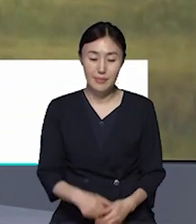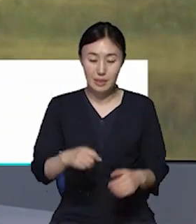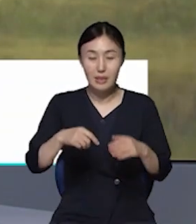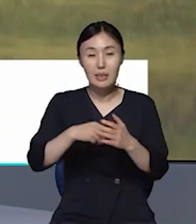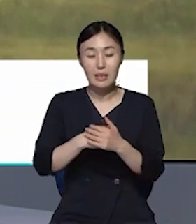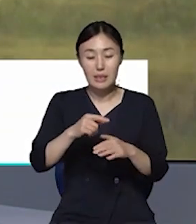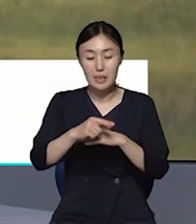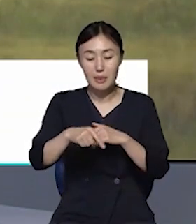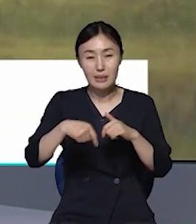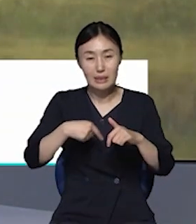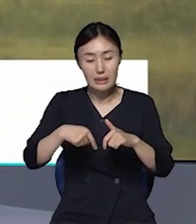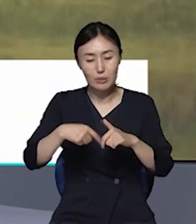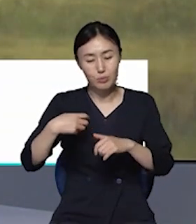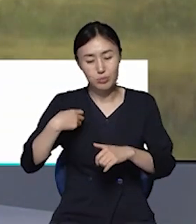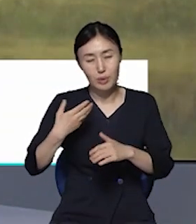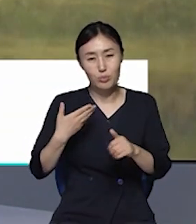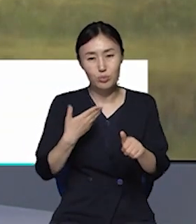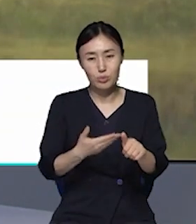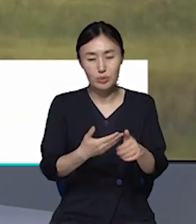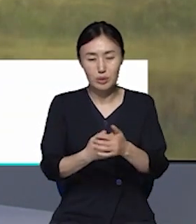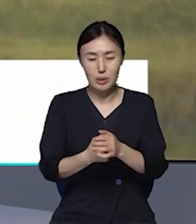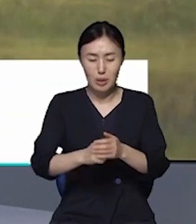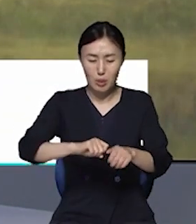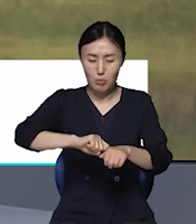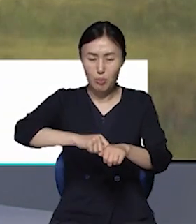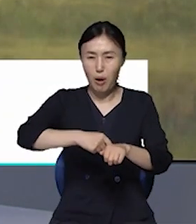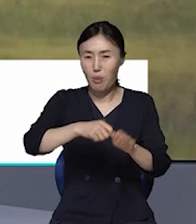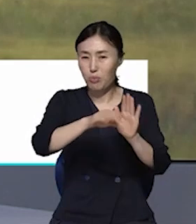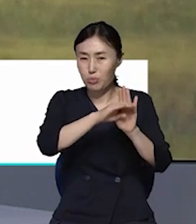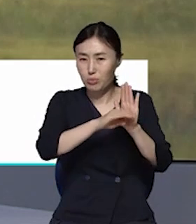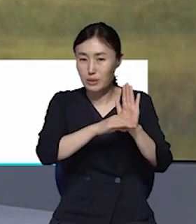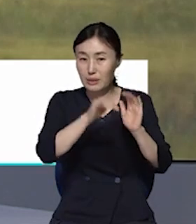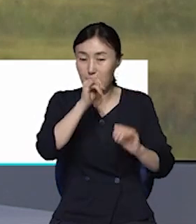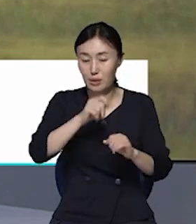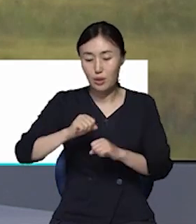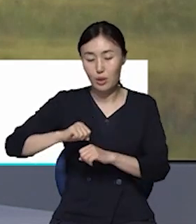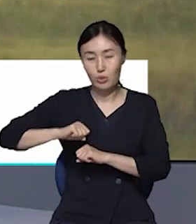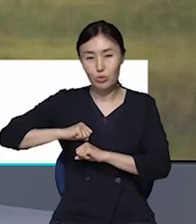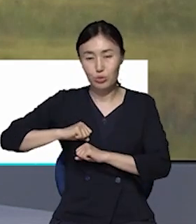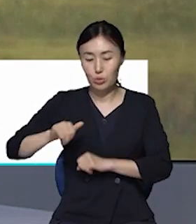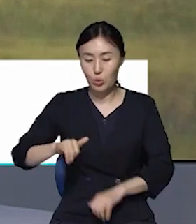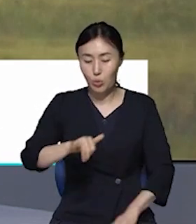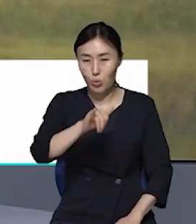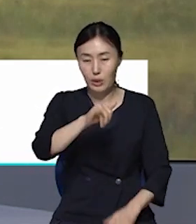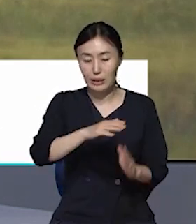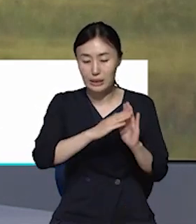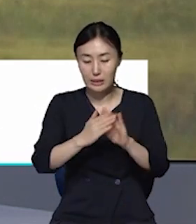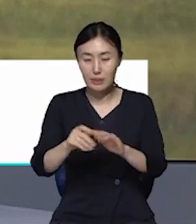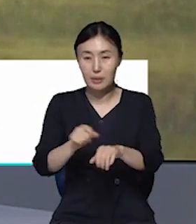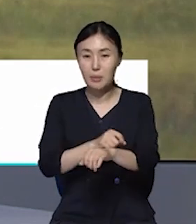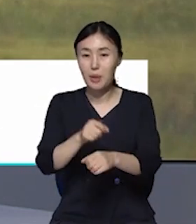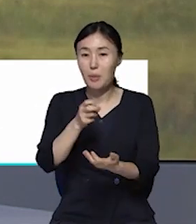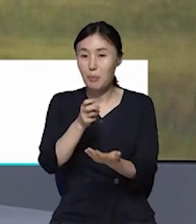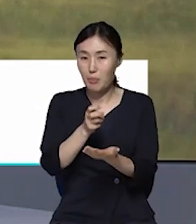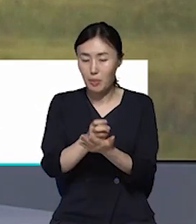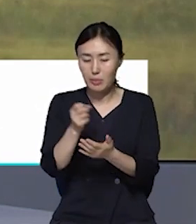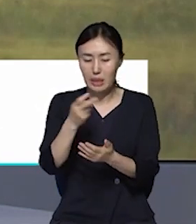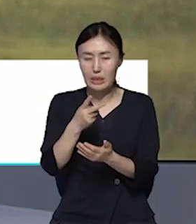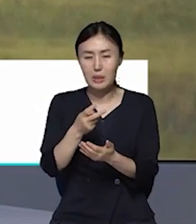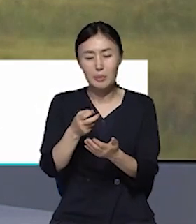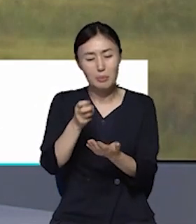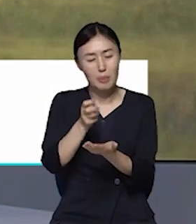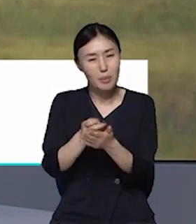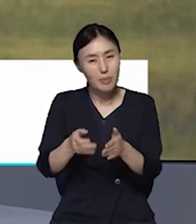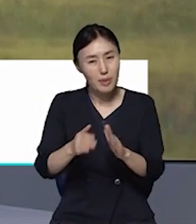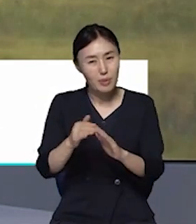지자체에 부담을 주는 이른바 독소조항이 있다는 논란이 일었던 광주 군공항 이전 특별법 시행령이 다음 주에 재입법